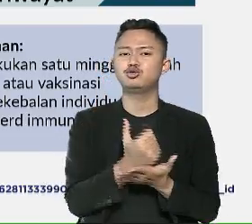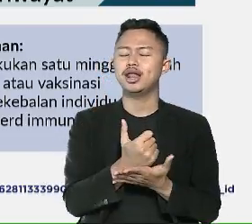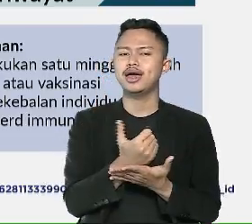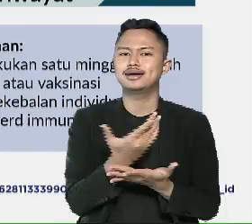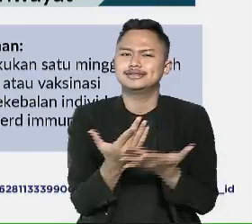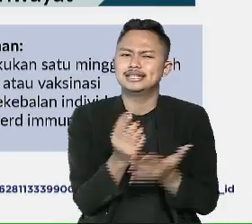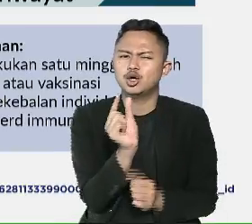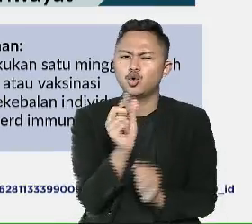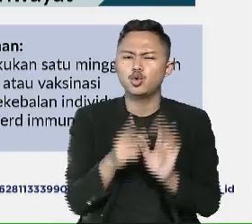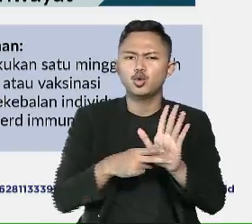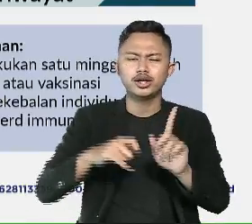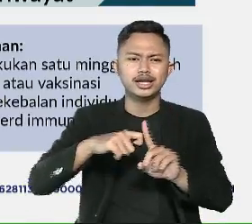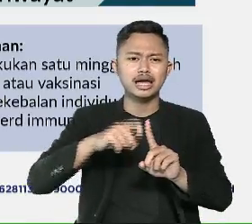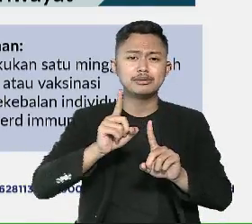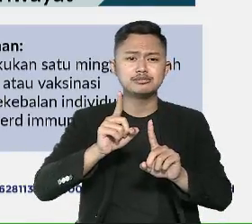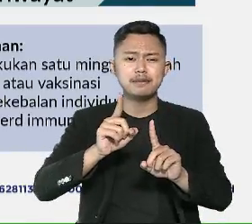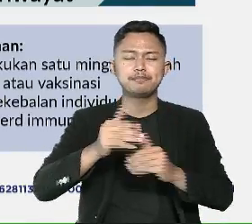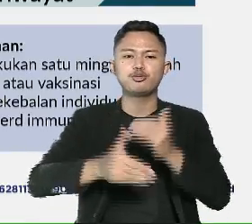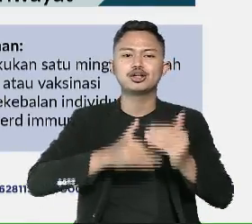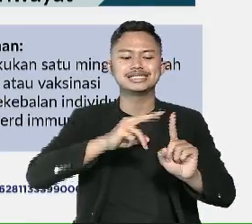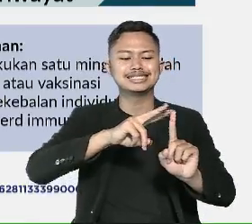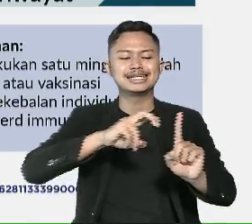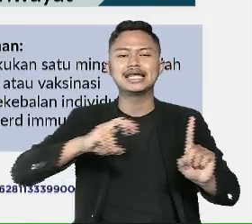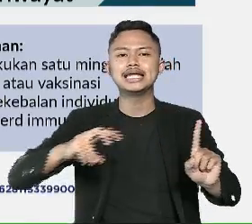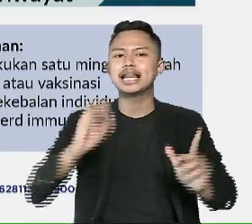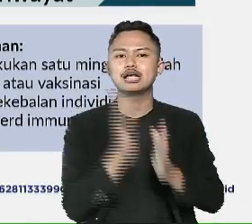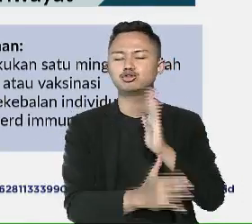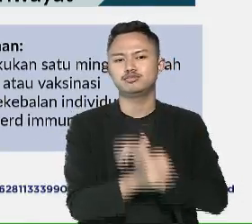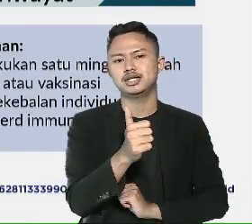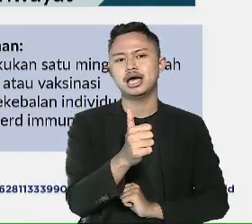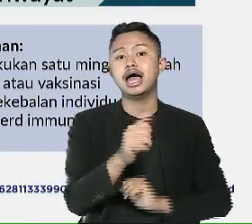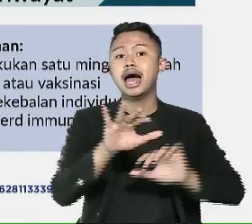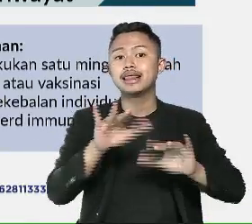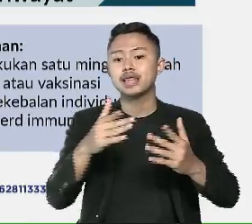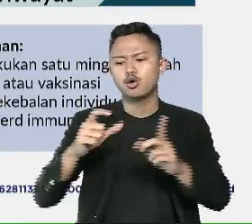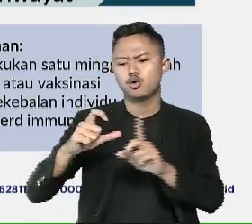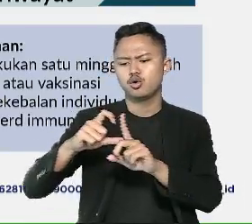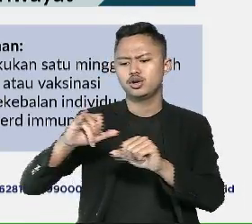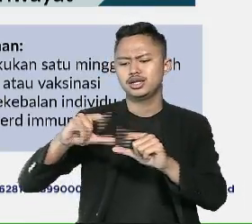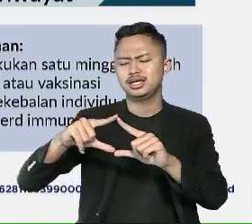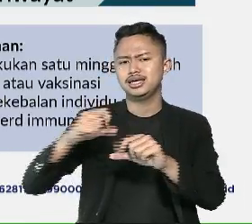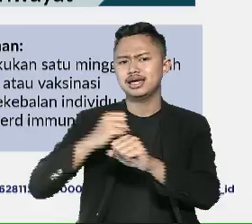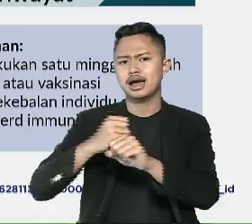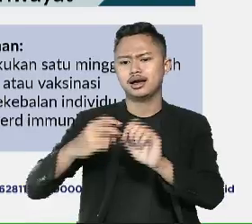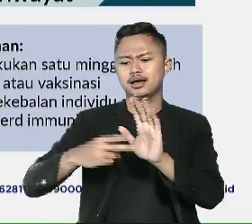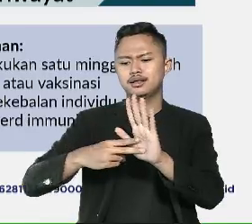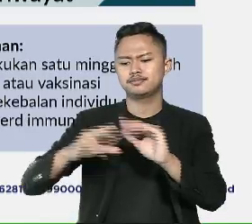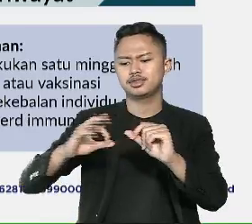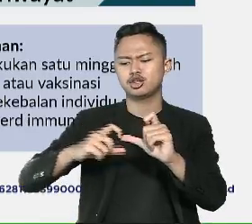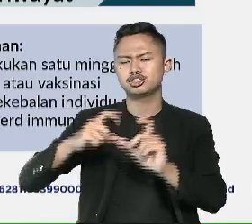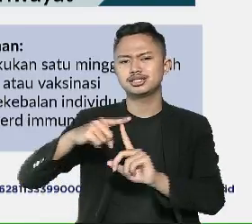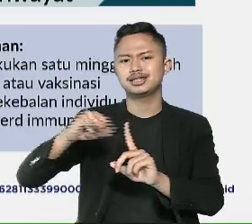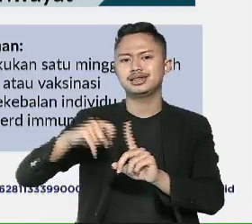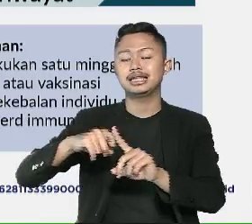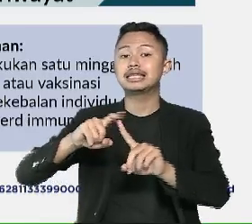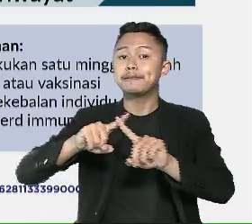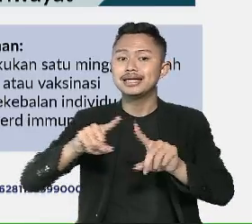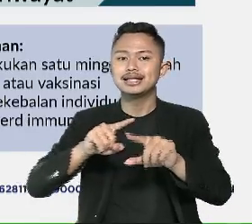dapat dijadikan sebagai metode screening maupun diagnostik tergantung situasi dan kondisi